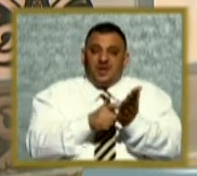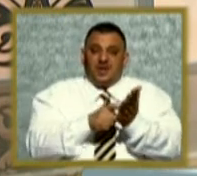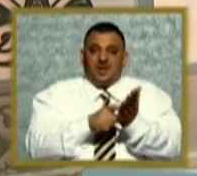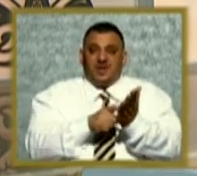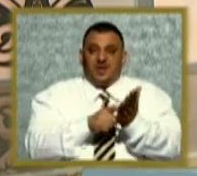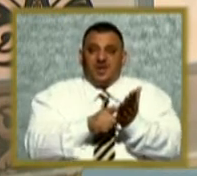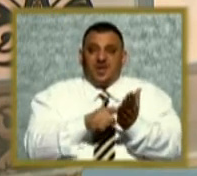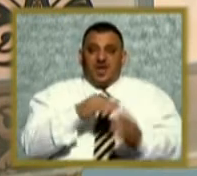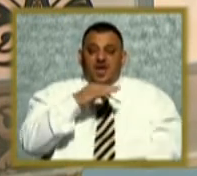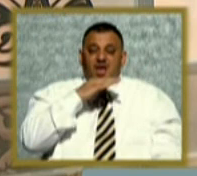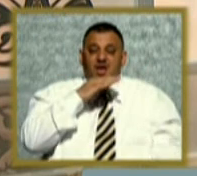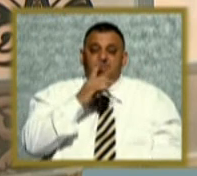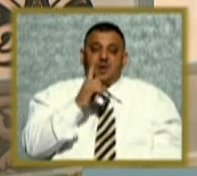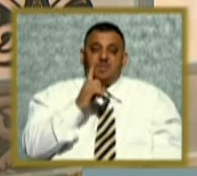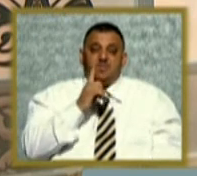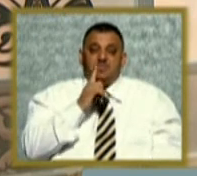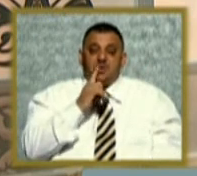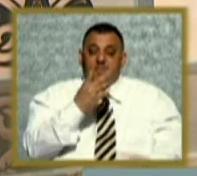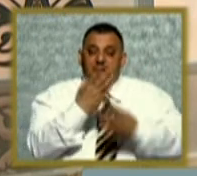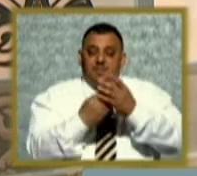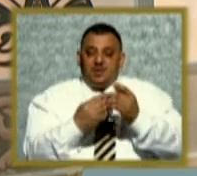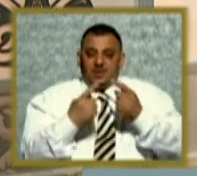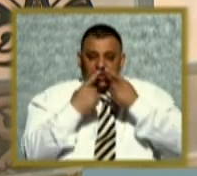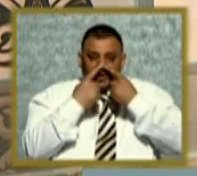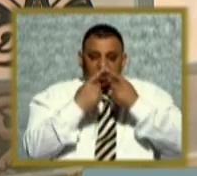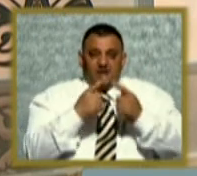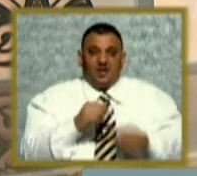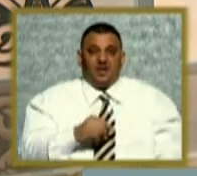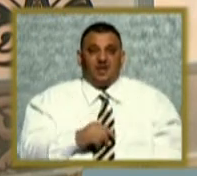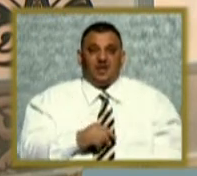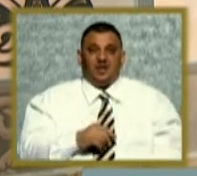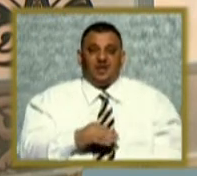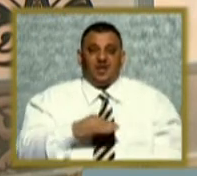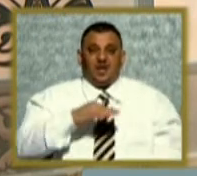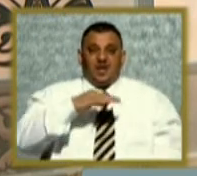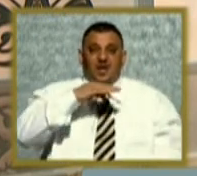قصدي حق الوالدين على الولد؟ لا أقول لك